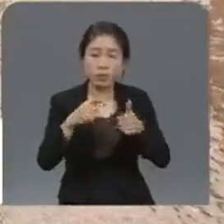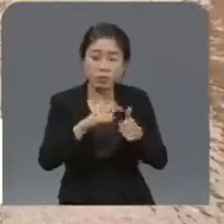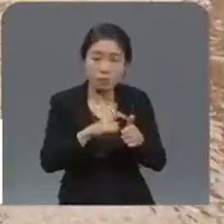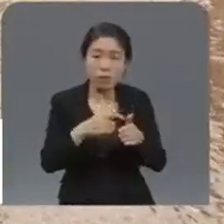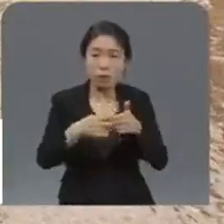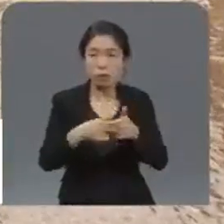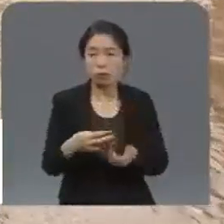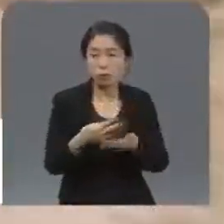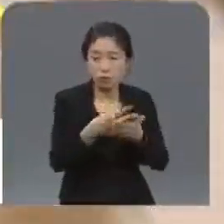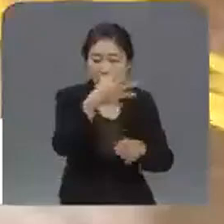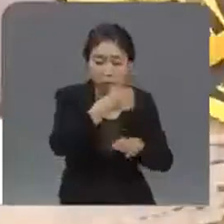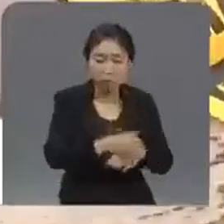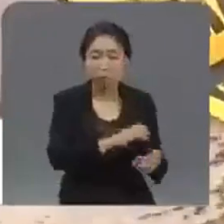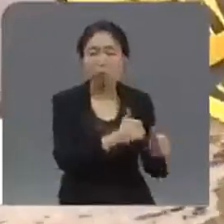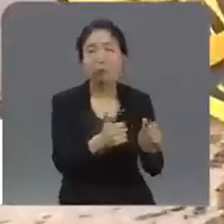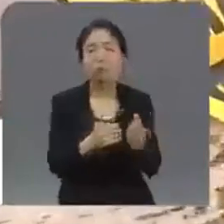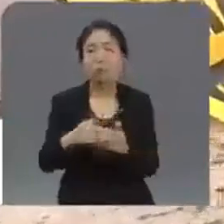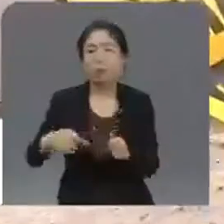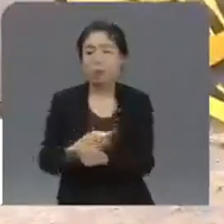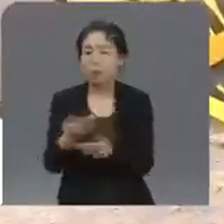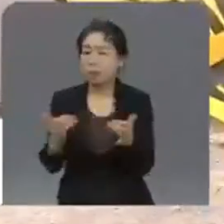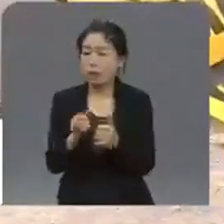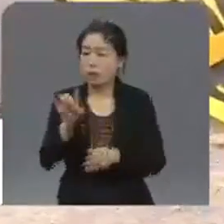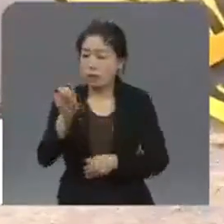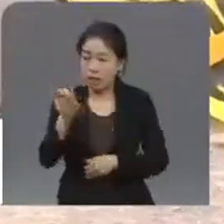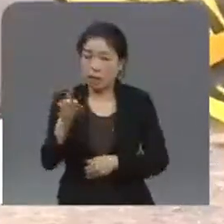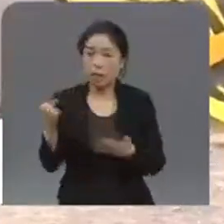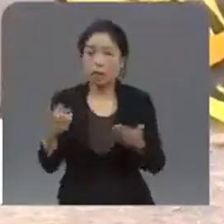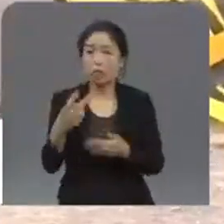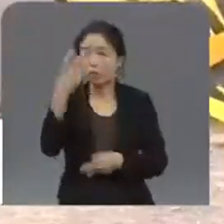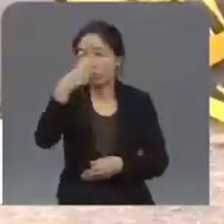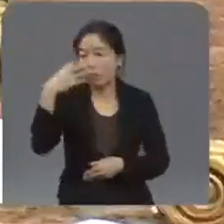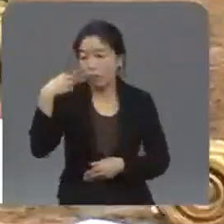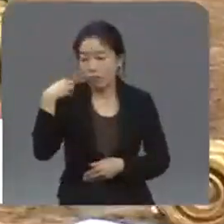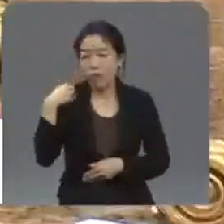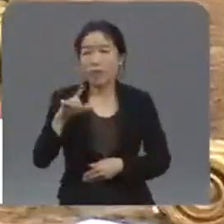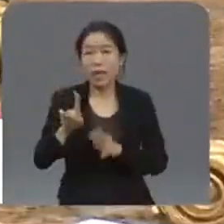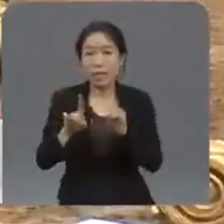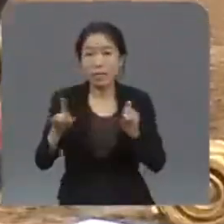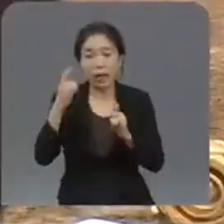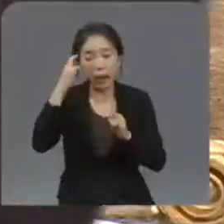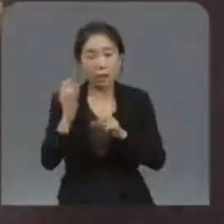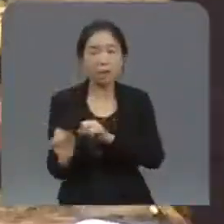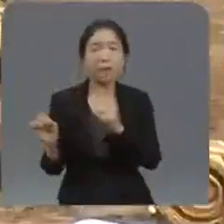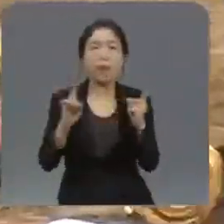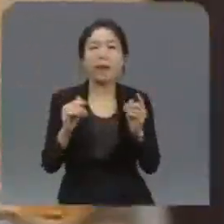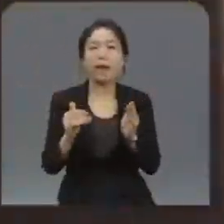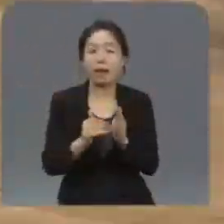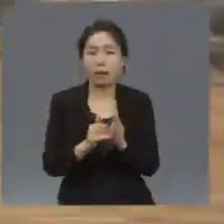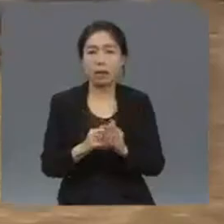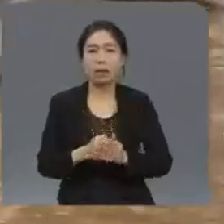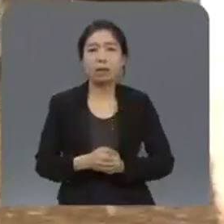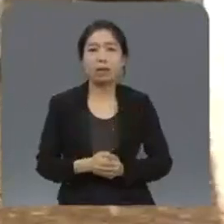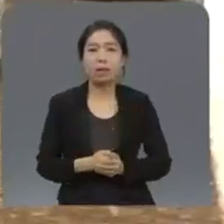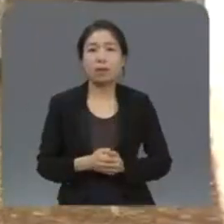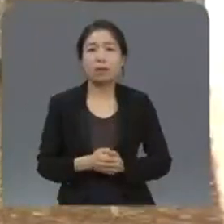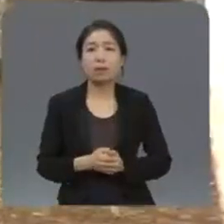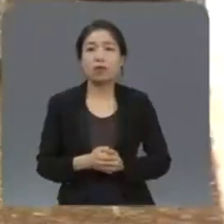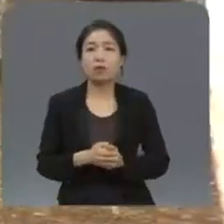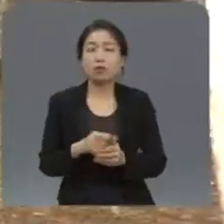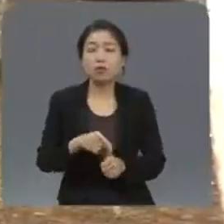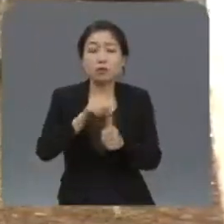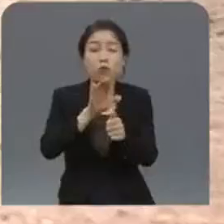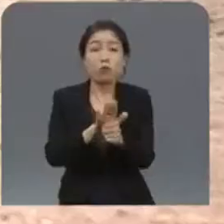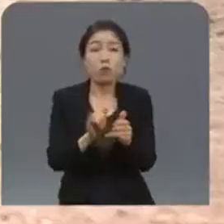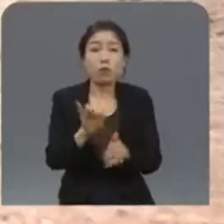병원으로 옮겼지만 숨졌고 또 다른 작업자 1명과 시설관리자 1명은 의식을 회복했습니다. 구조대원